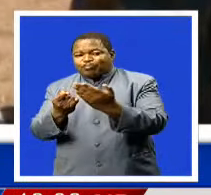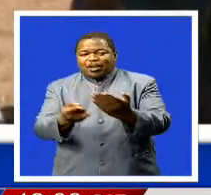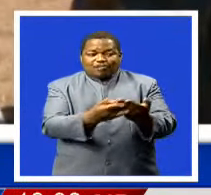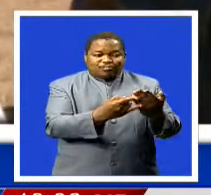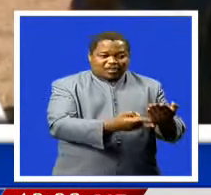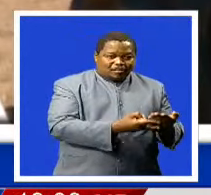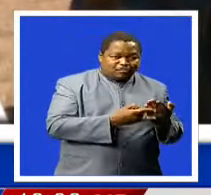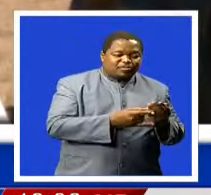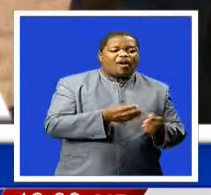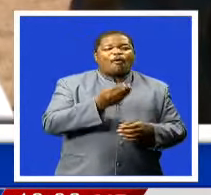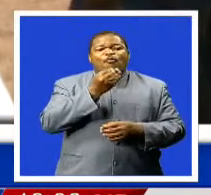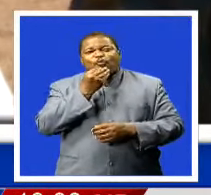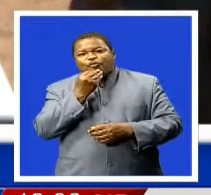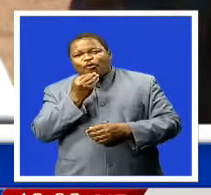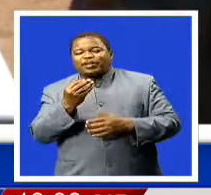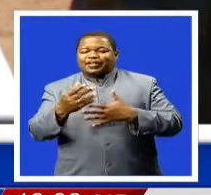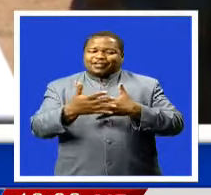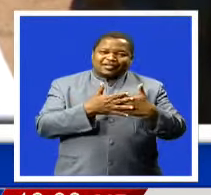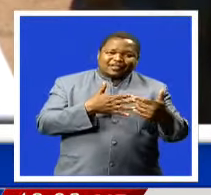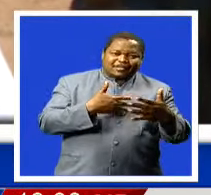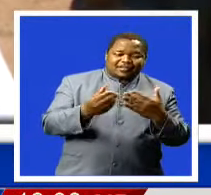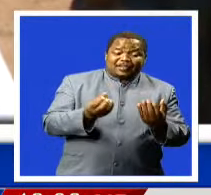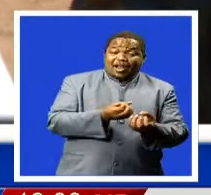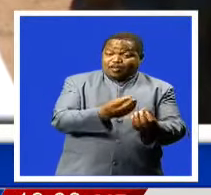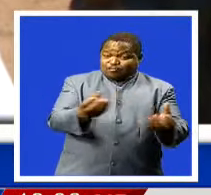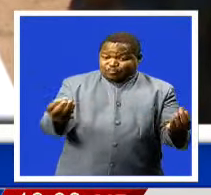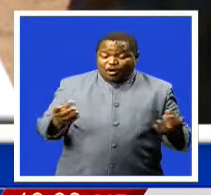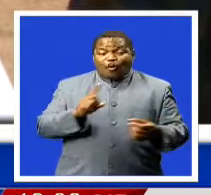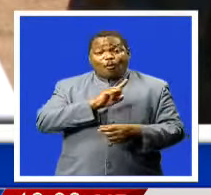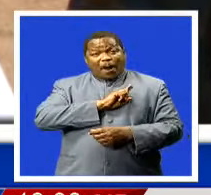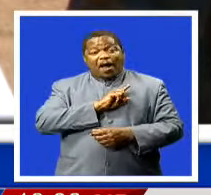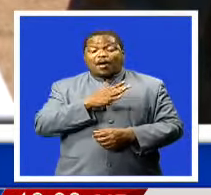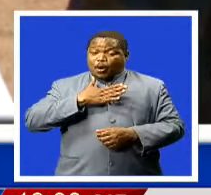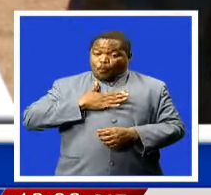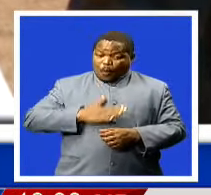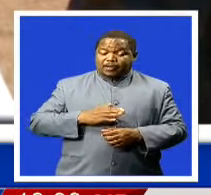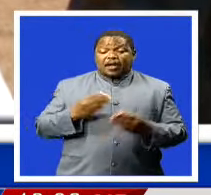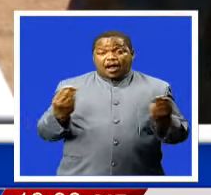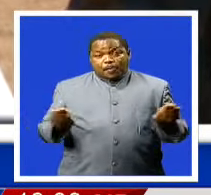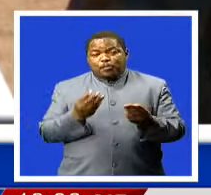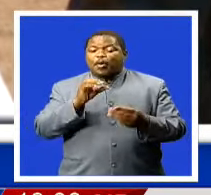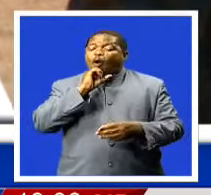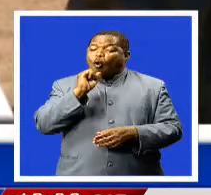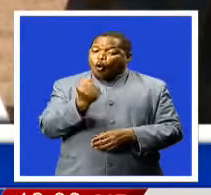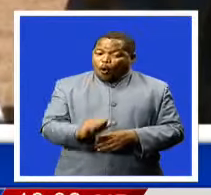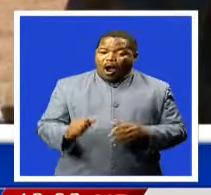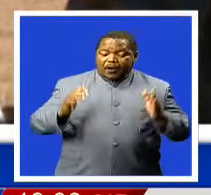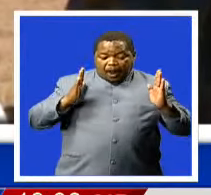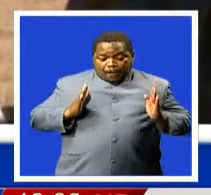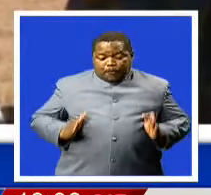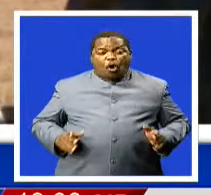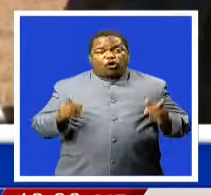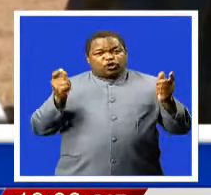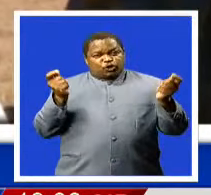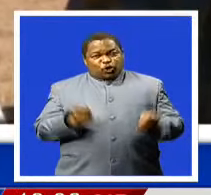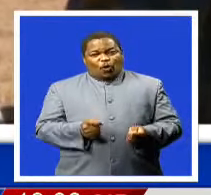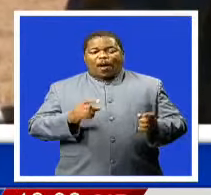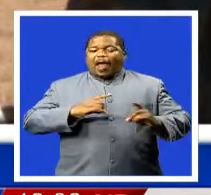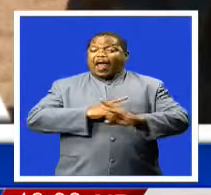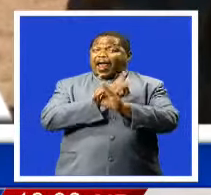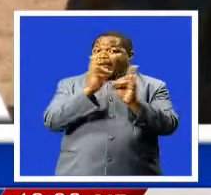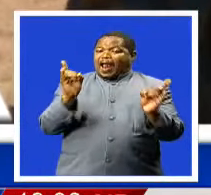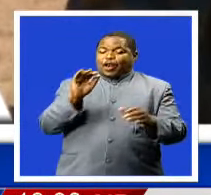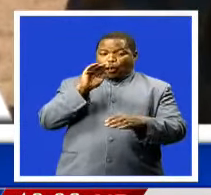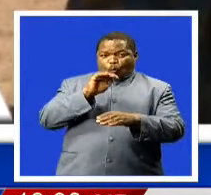ngasethunjini lakuta ukhona ukuthi kuphindze kucinise nemidimba kuze ukuthi abantu labadzala bakhone ukuthola impilo